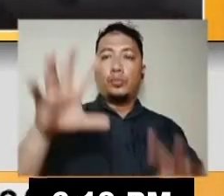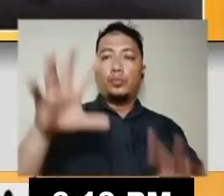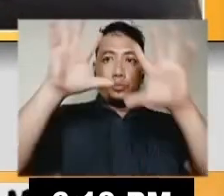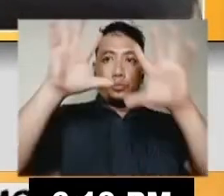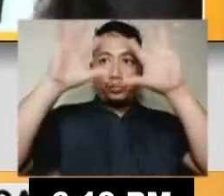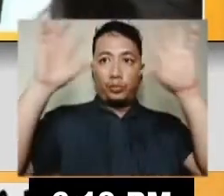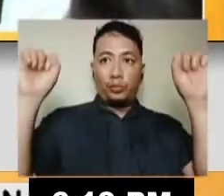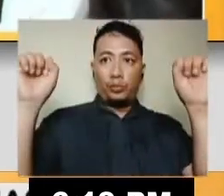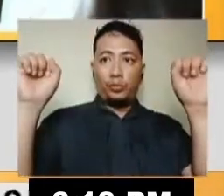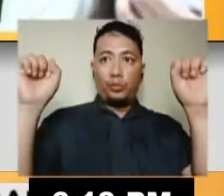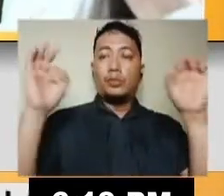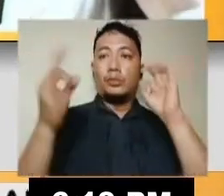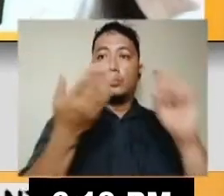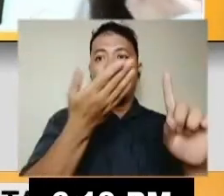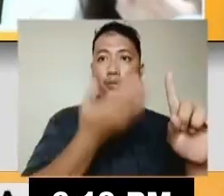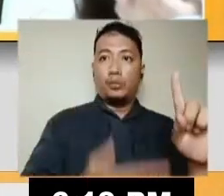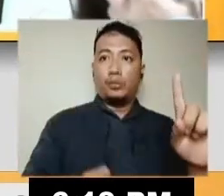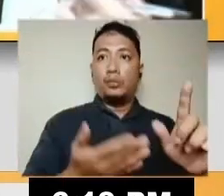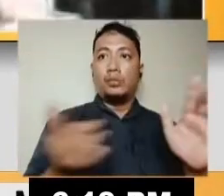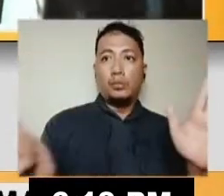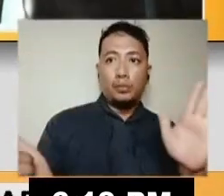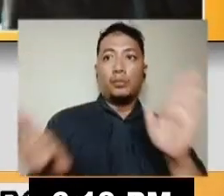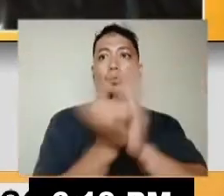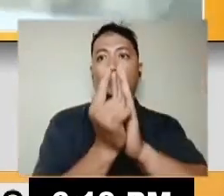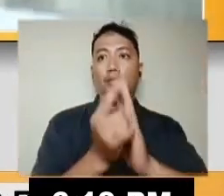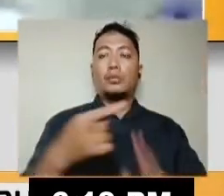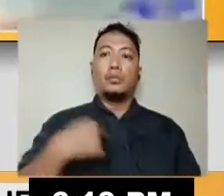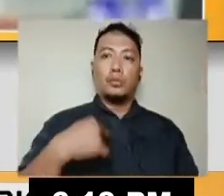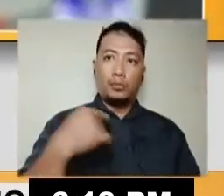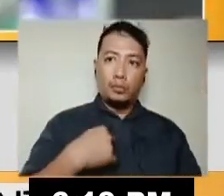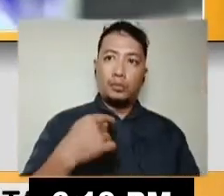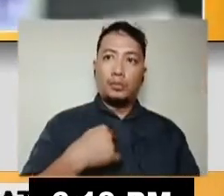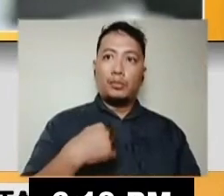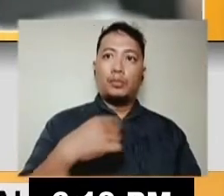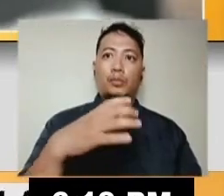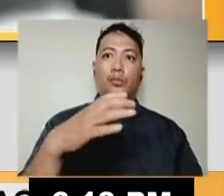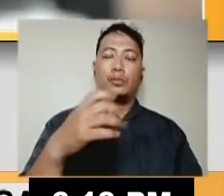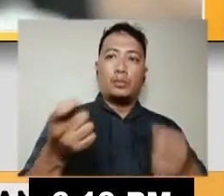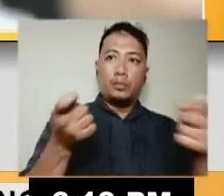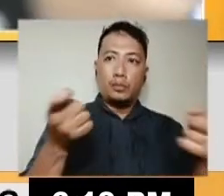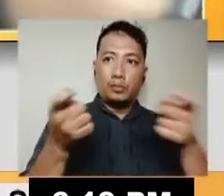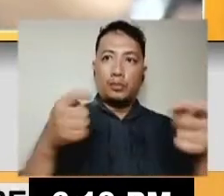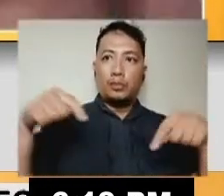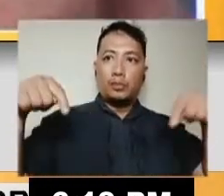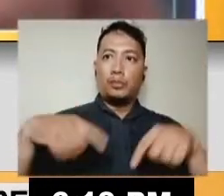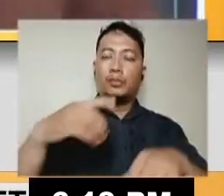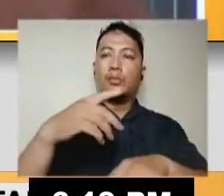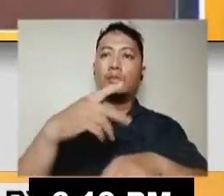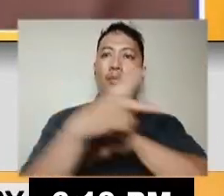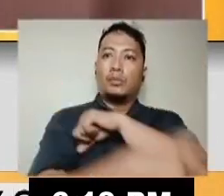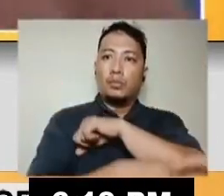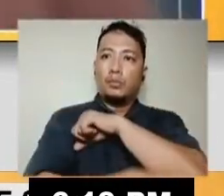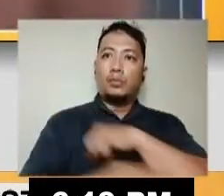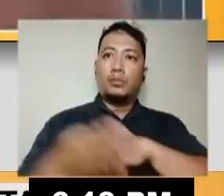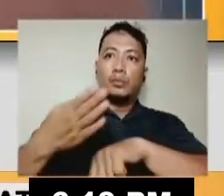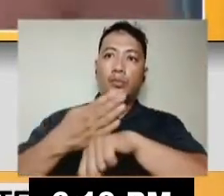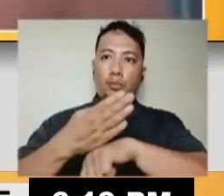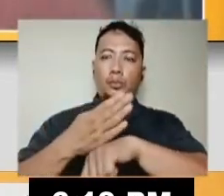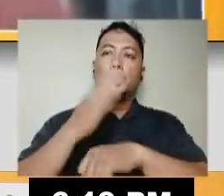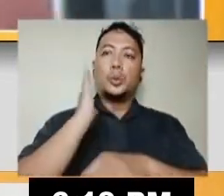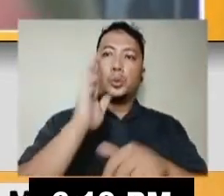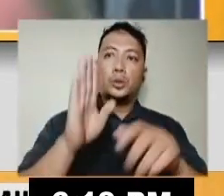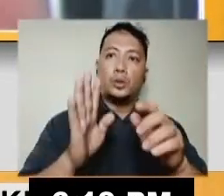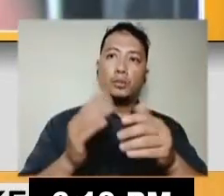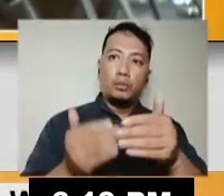po ay illegal, kami mismo na pamunuan dito sa lalawigan ng Bataan ang mangunguna para ipakulong